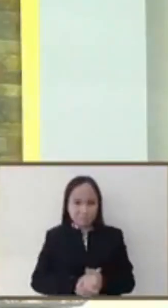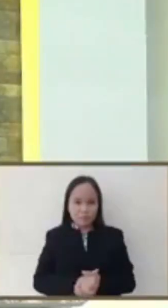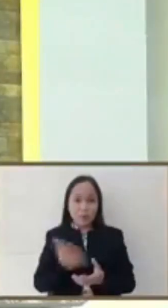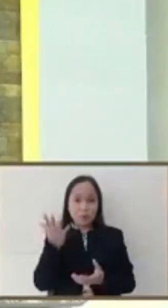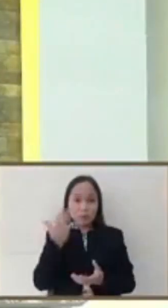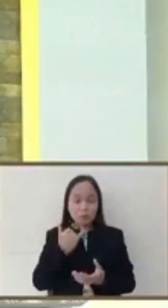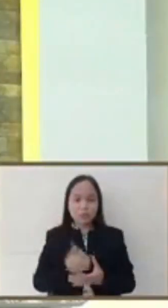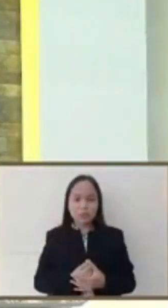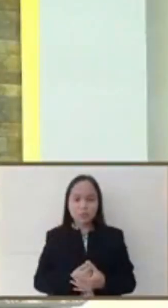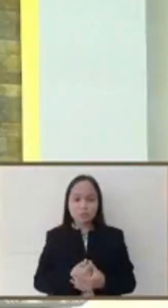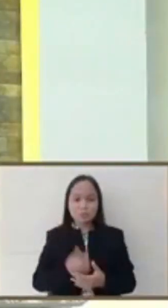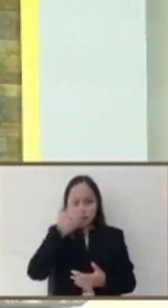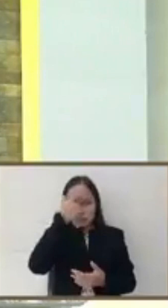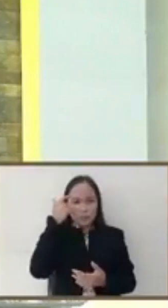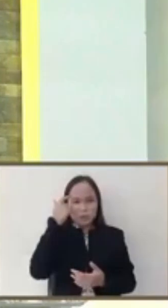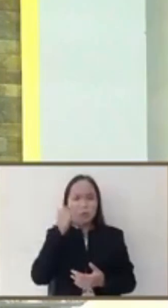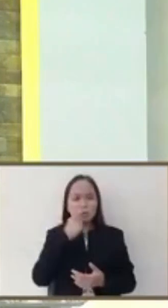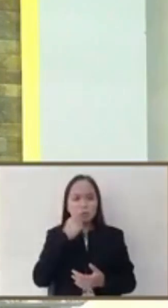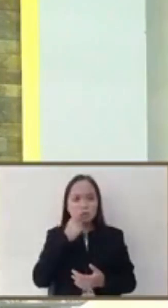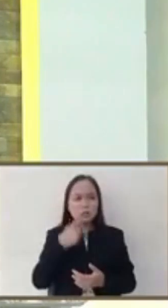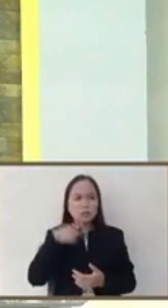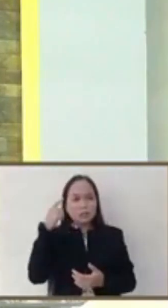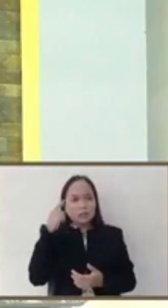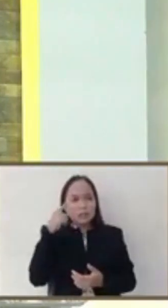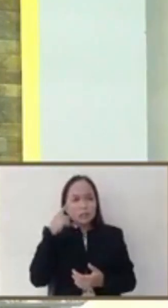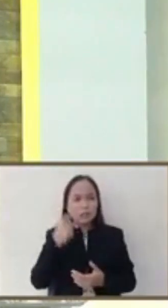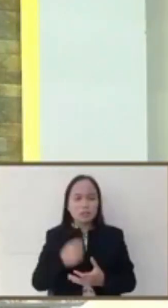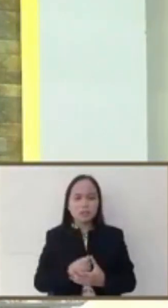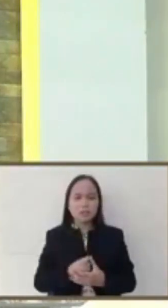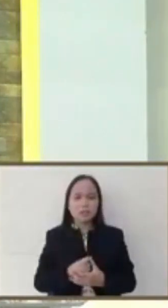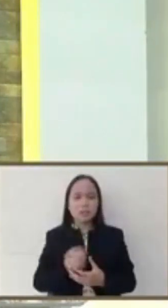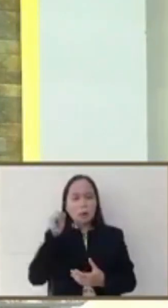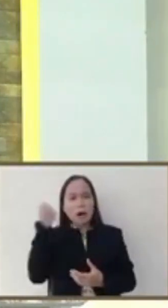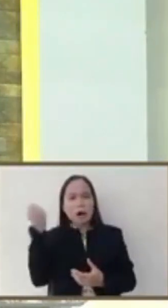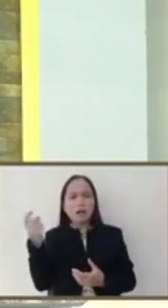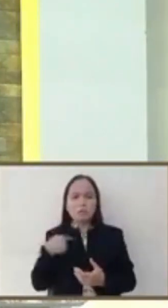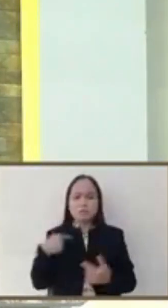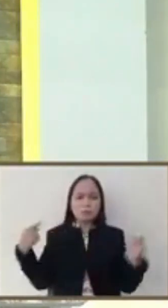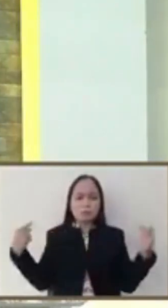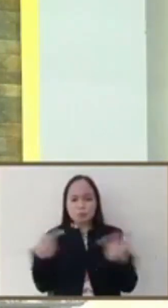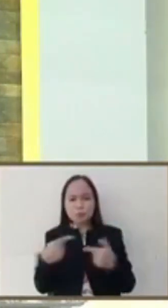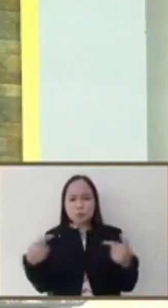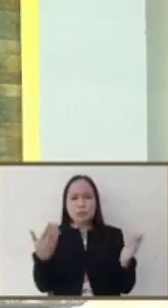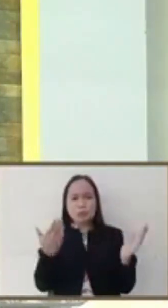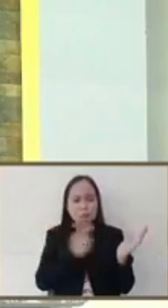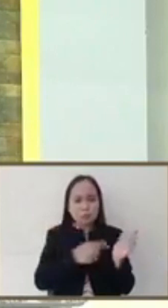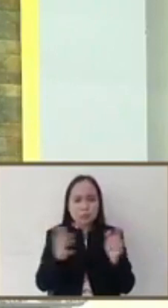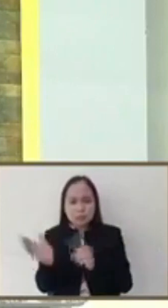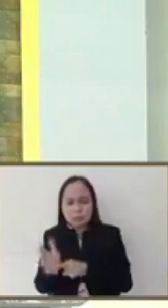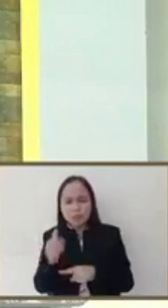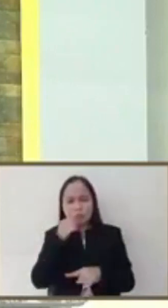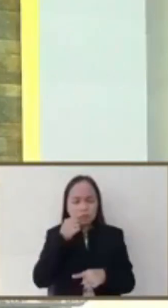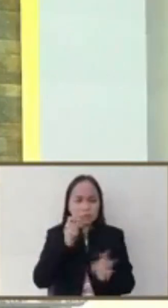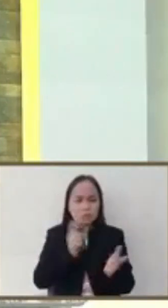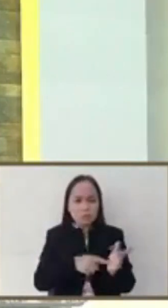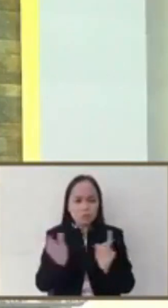Bakit? Puro na lamang sila tinkling symbols, puro na lamang sila debate na walang connection sa eternity. I hope